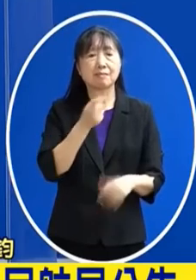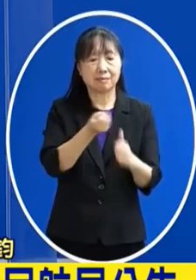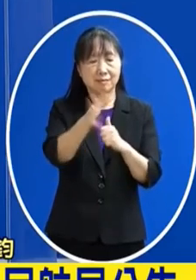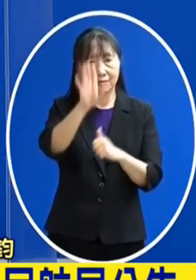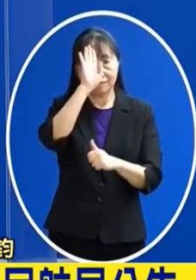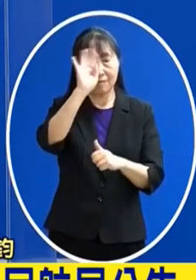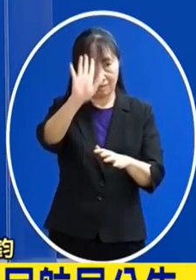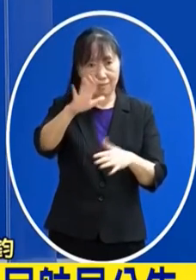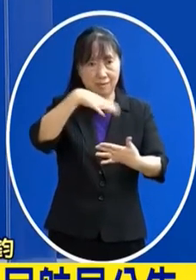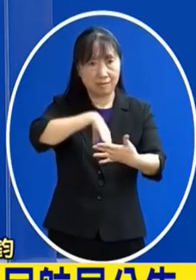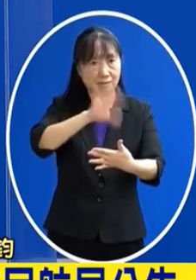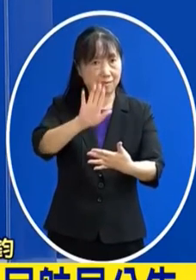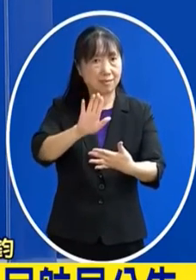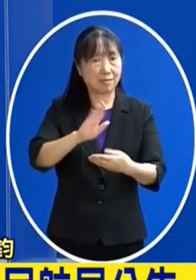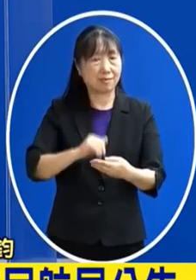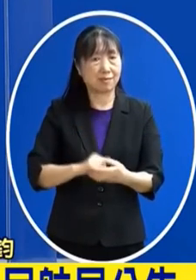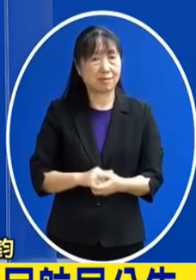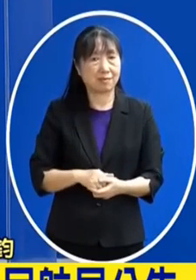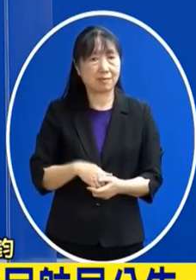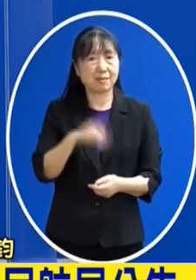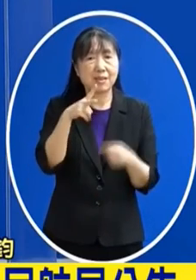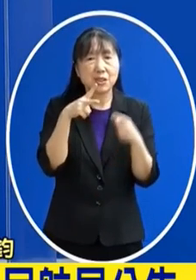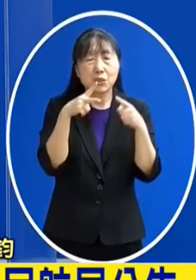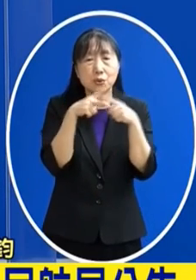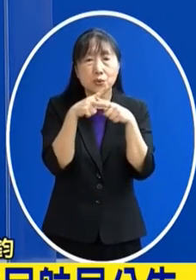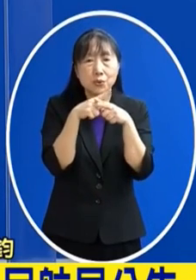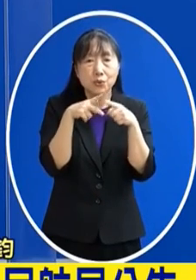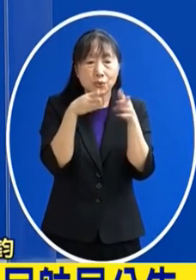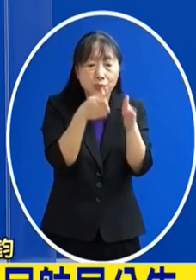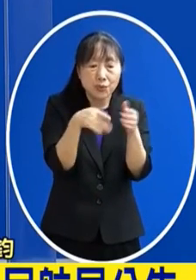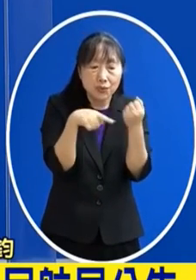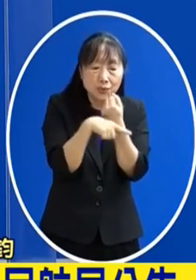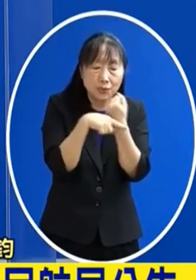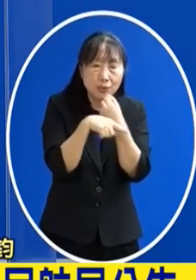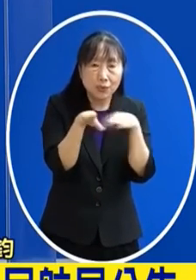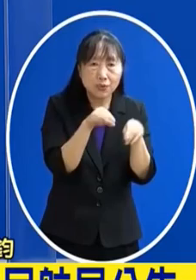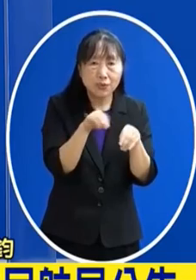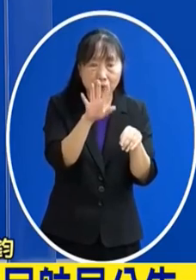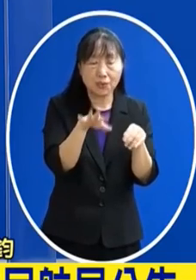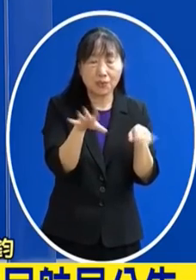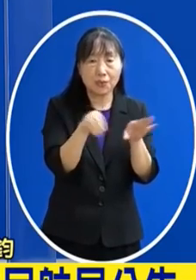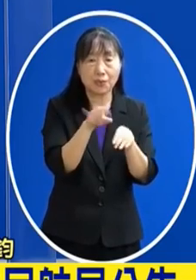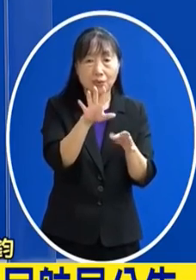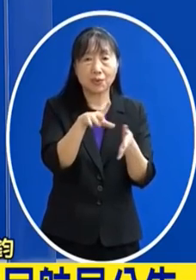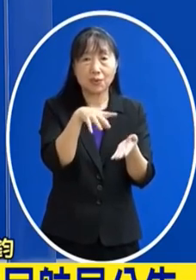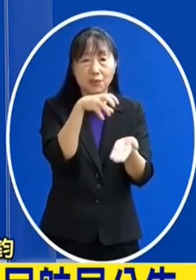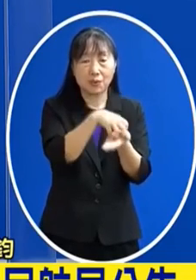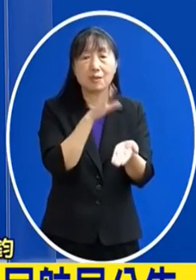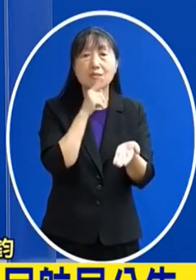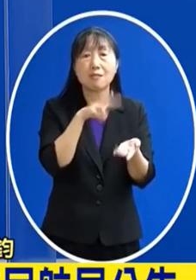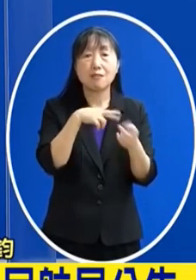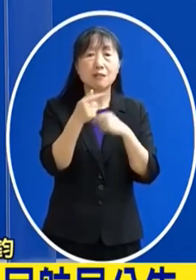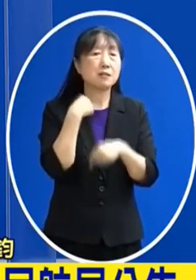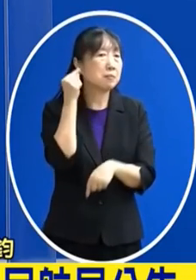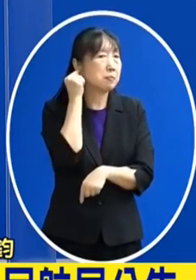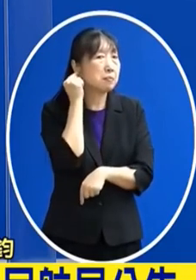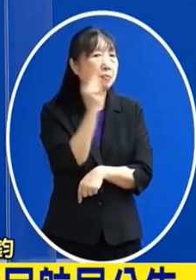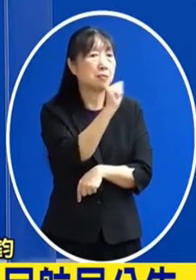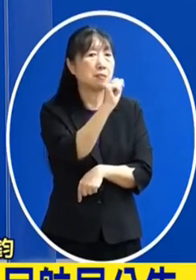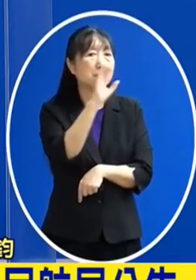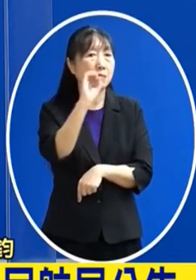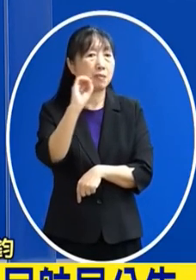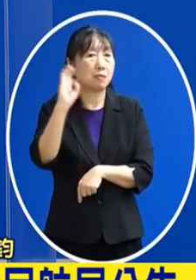有时候就会有一些比较小规模的研究去可能统计出来说跟某个血型有关，然后不